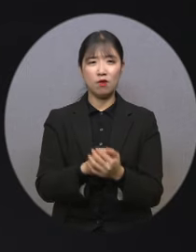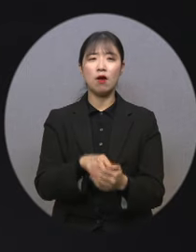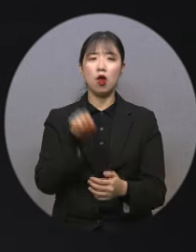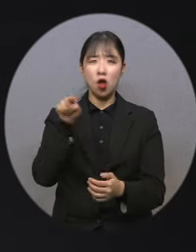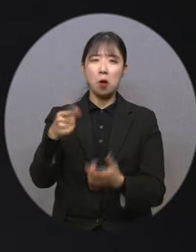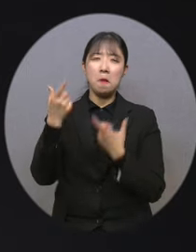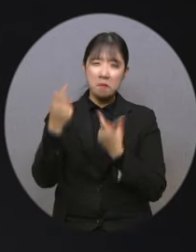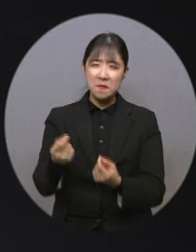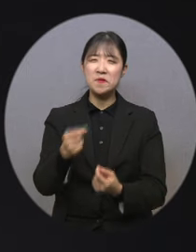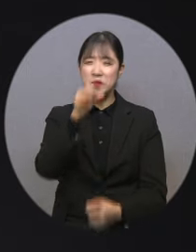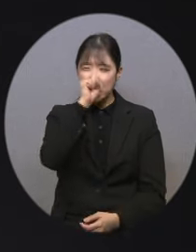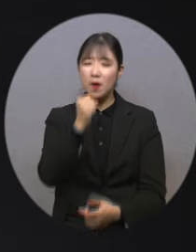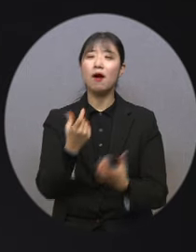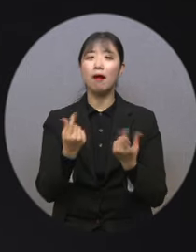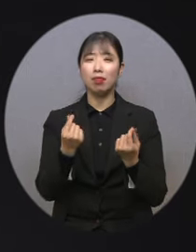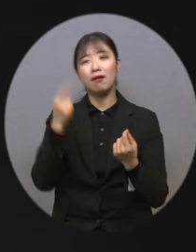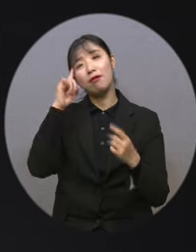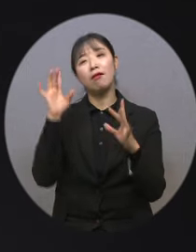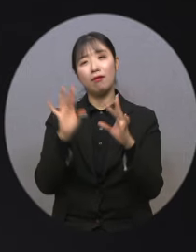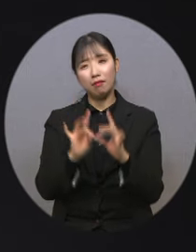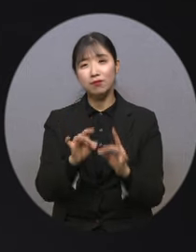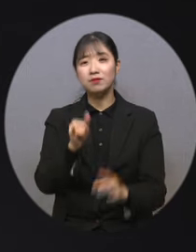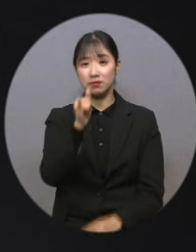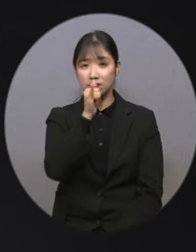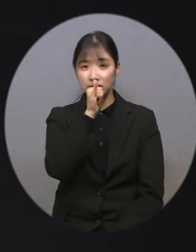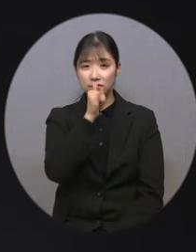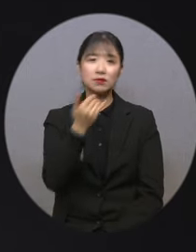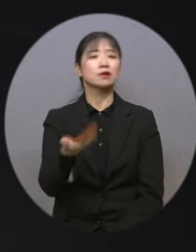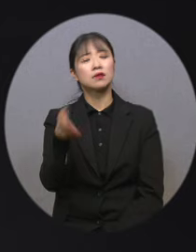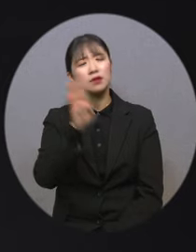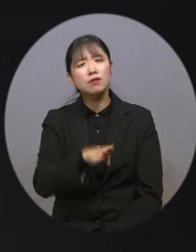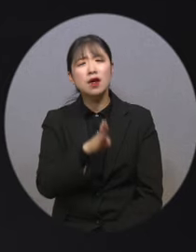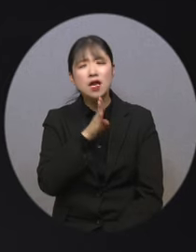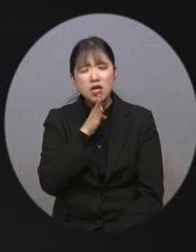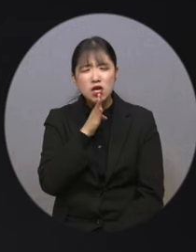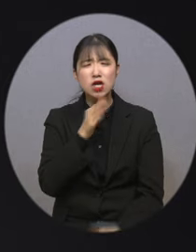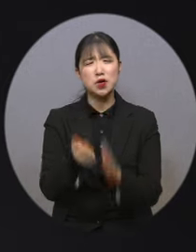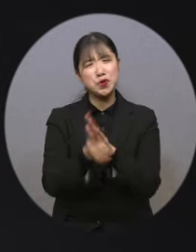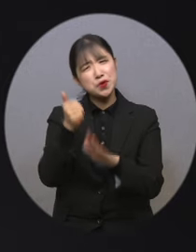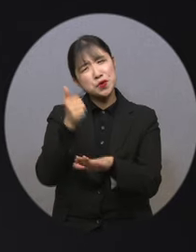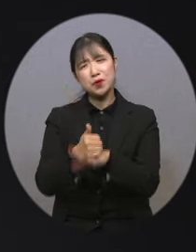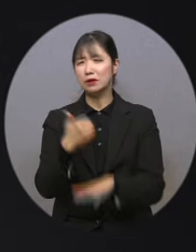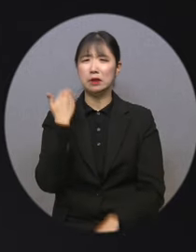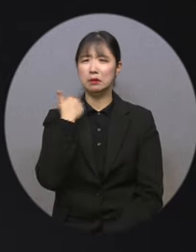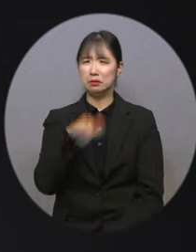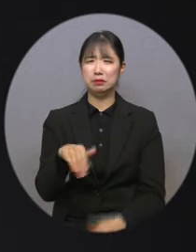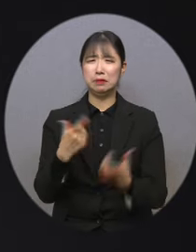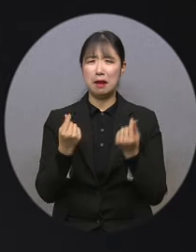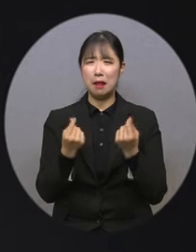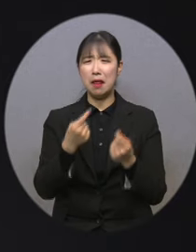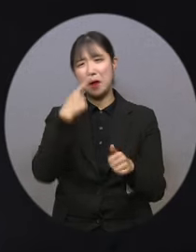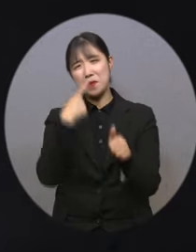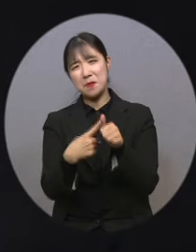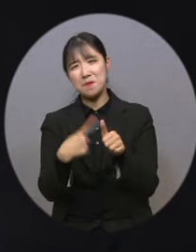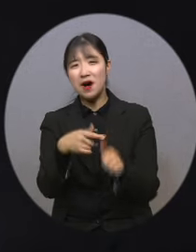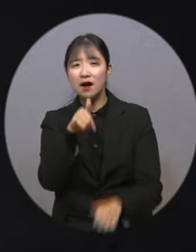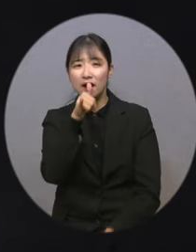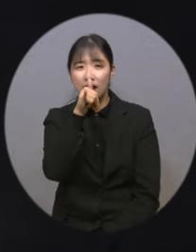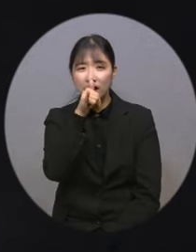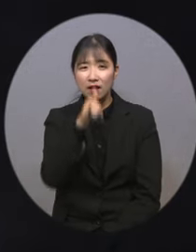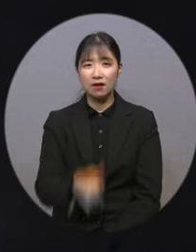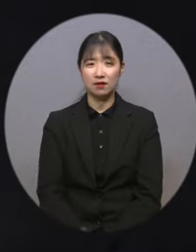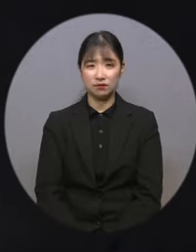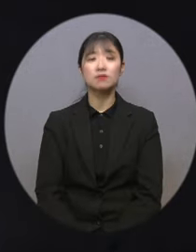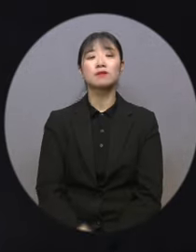같으면 좋겠다 라고 말씀하시는 불교 많죠 하지만 현실 가능성이 적다 면서 히 와는 의 경도 나오거든요 그래서 그 아 그래